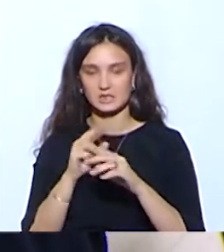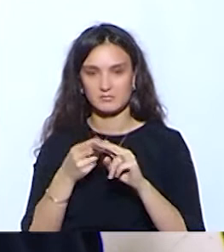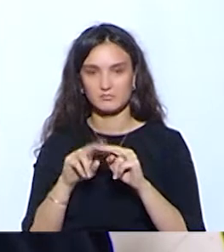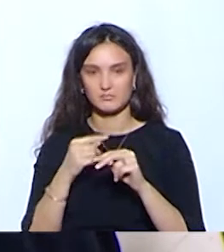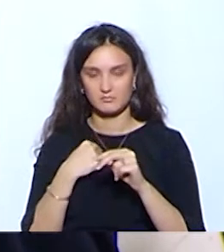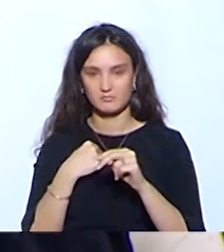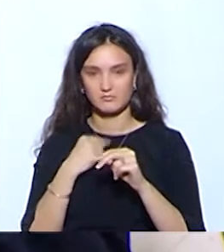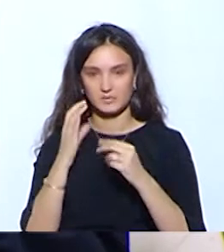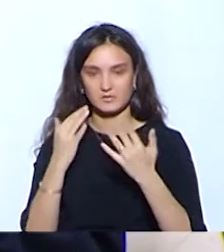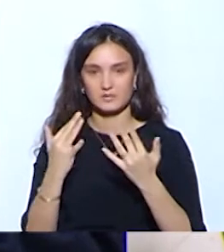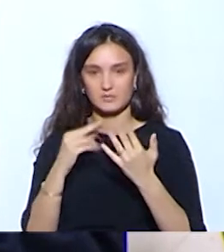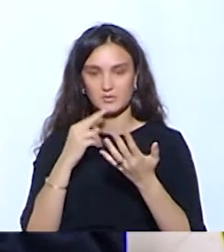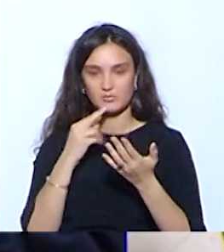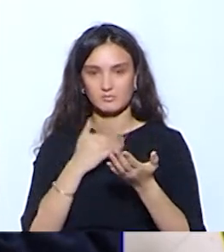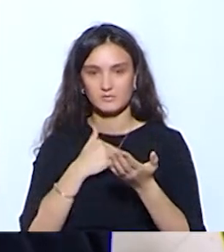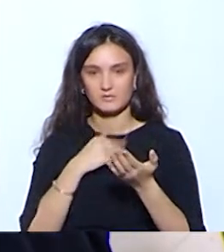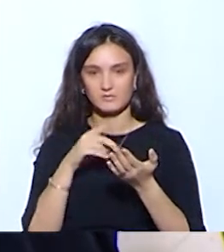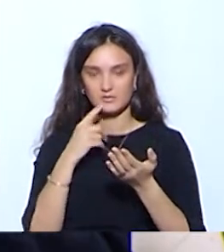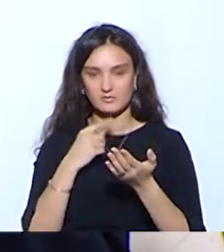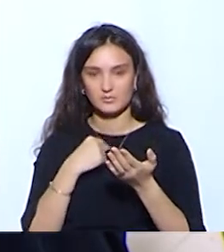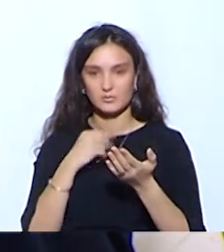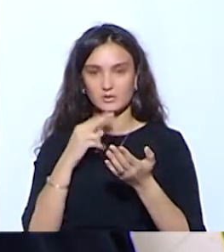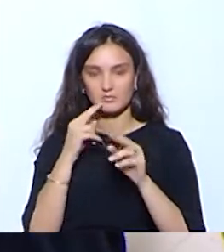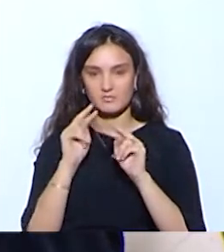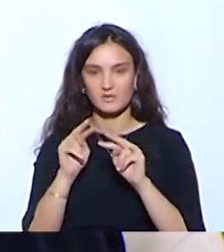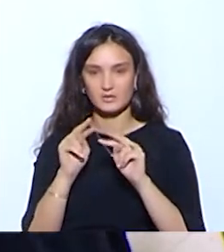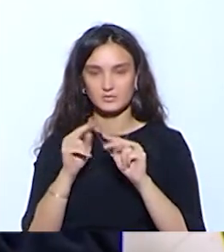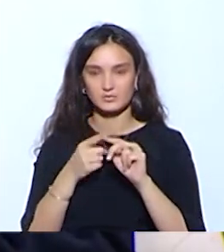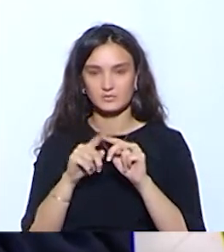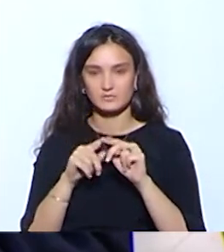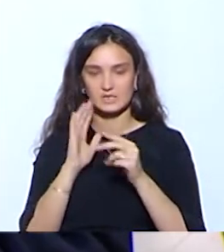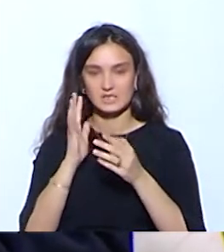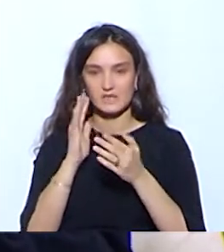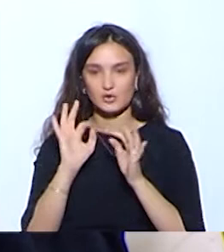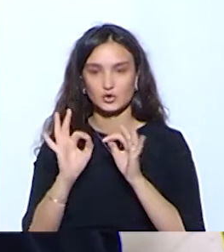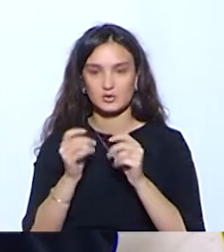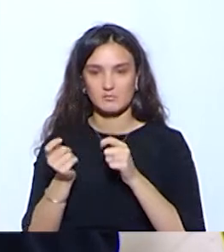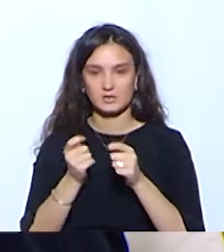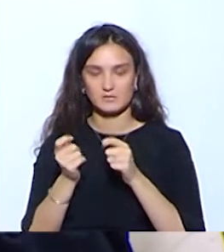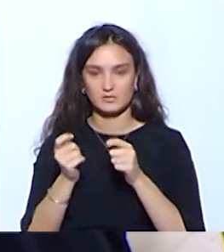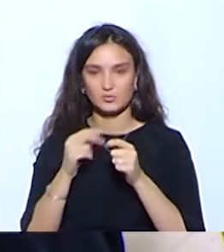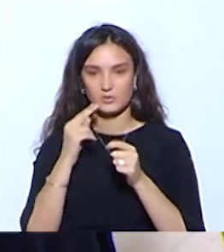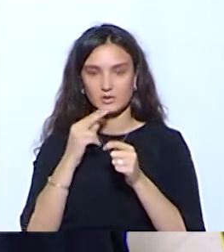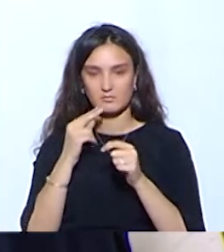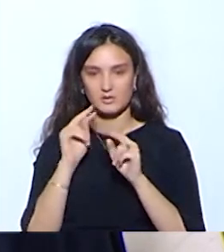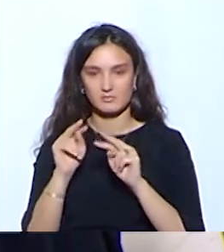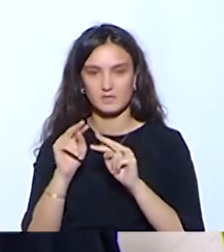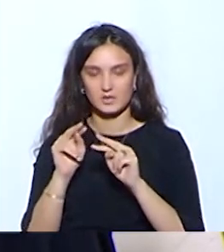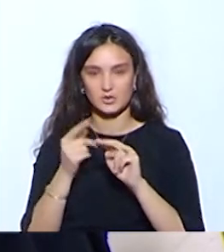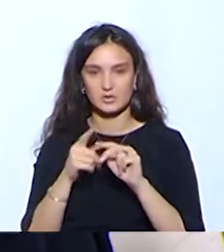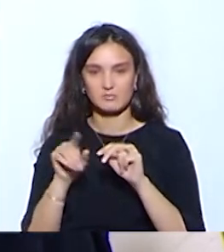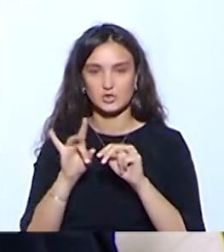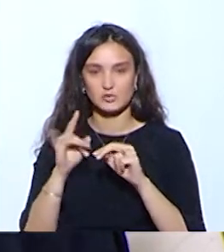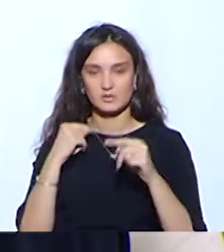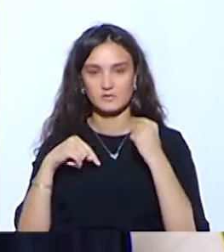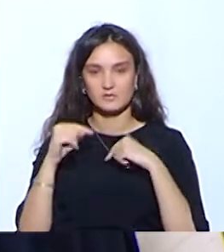ამიტომ მე მსმენელი საყურადღებოდ მინდა ვთქვა, მივაქციოთ ყურადღება არტერიული წნევის სწორად მართვას, მივაქციოთ ყურადღება იმ